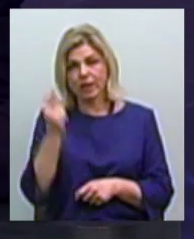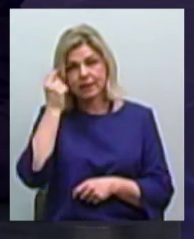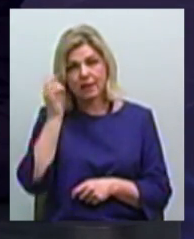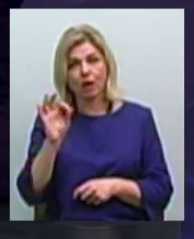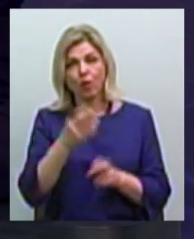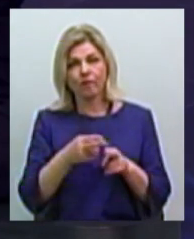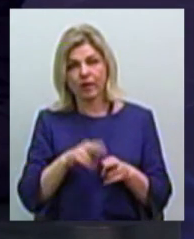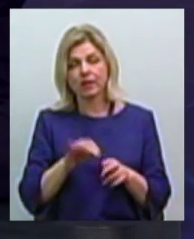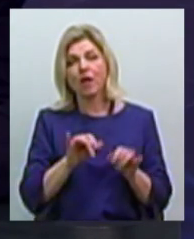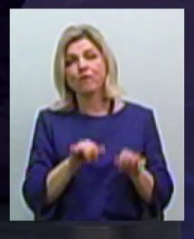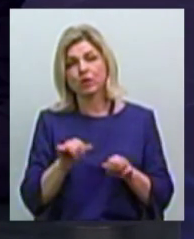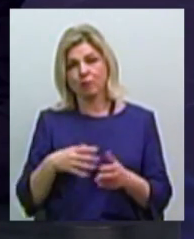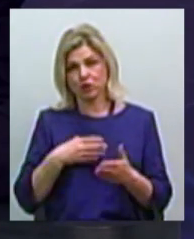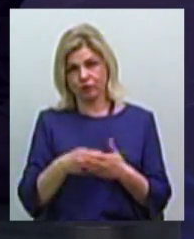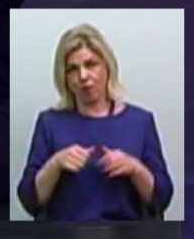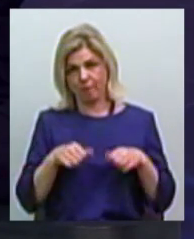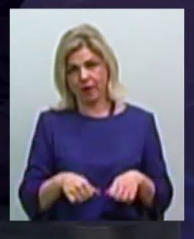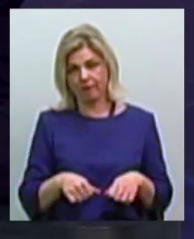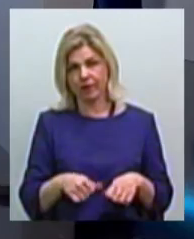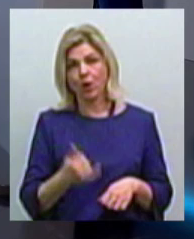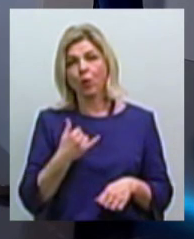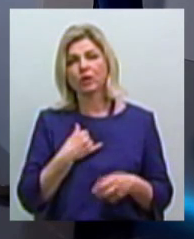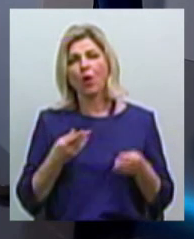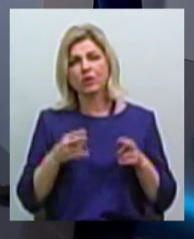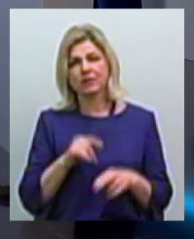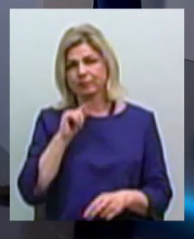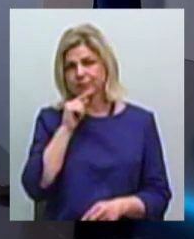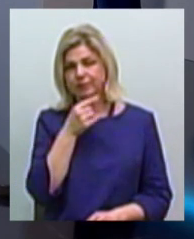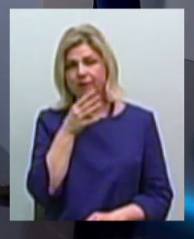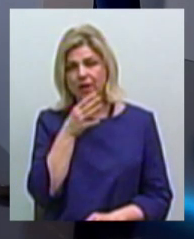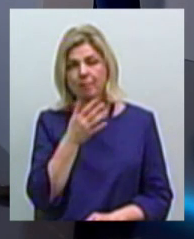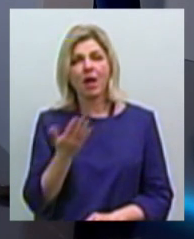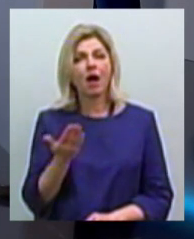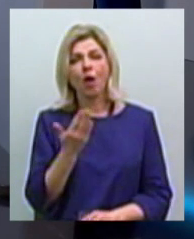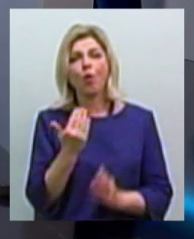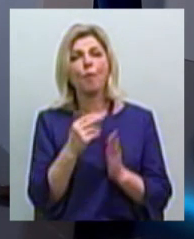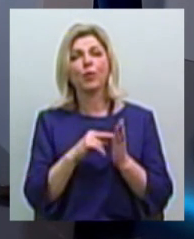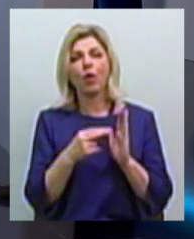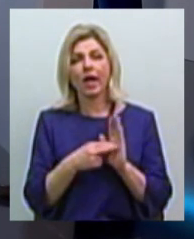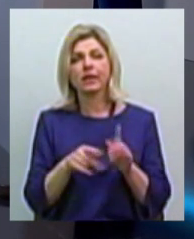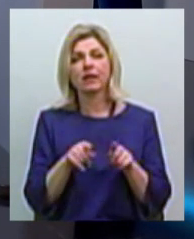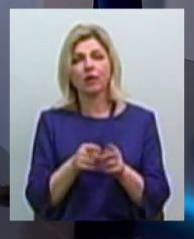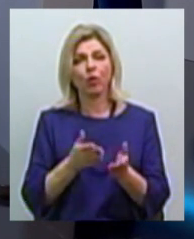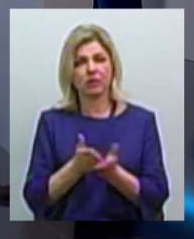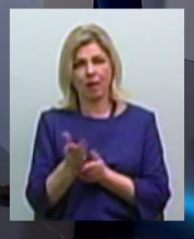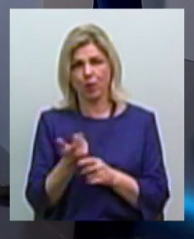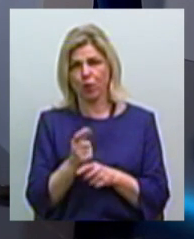можливість захисту своїх прав. І у нас залишилось півхвилини. Будь ласка, які ще проєкти цього напрямку існують? Дуже